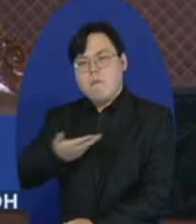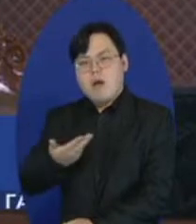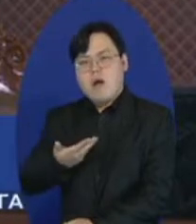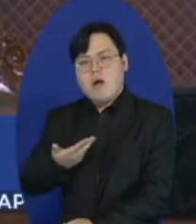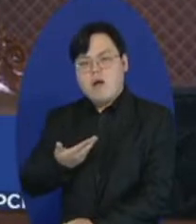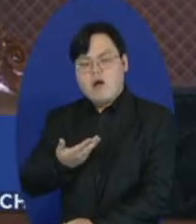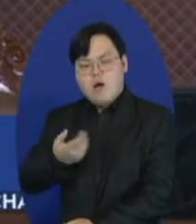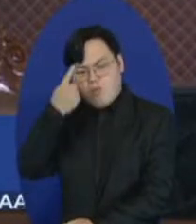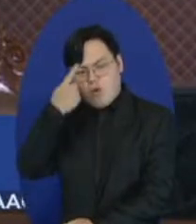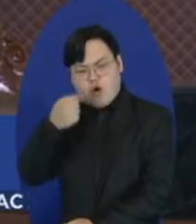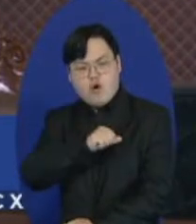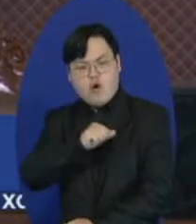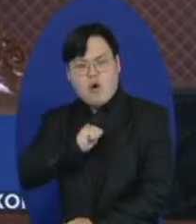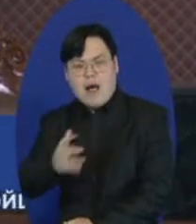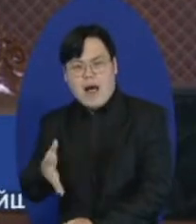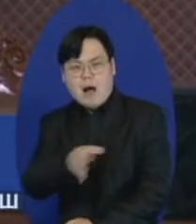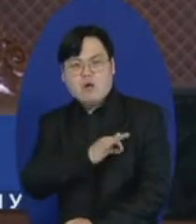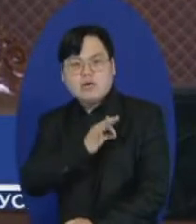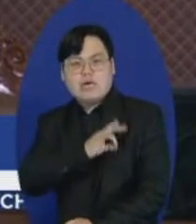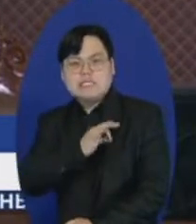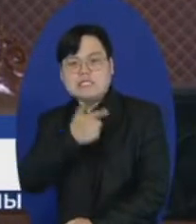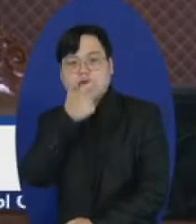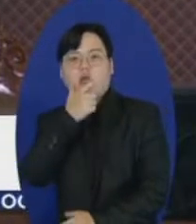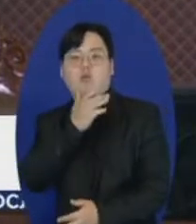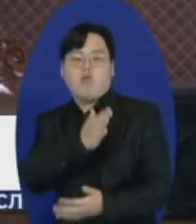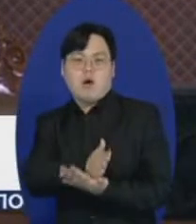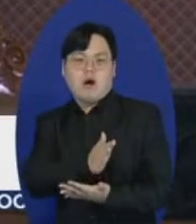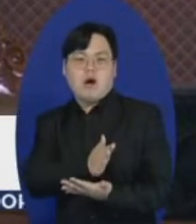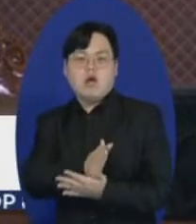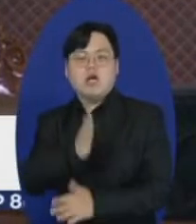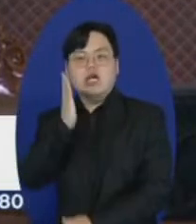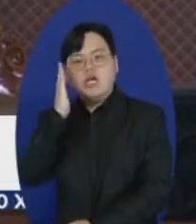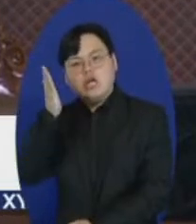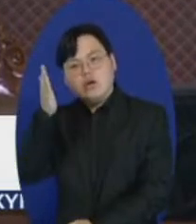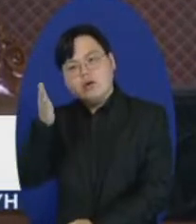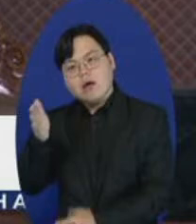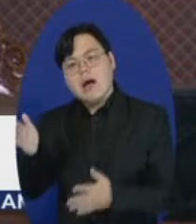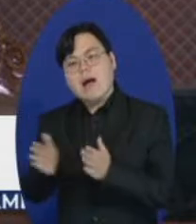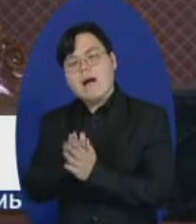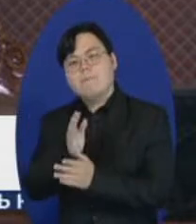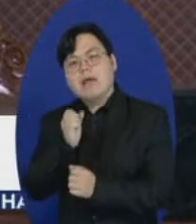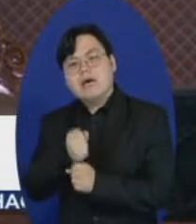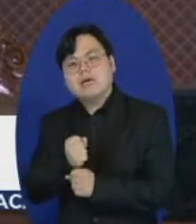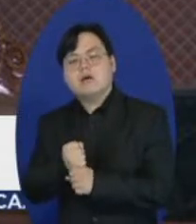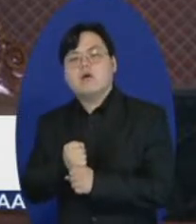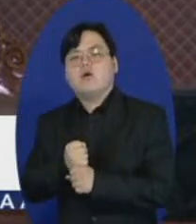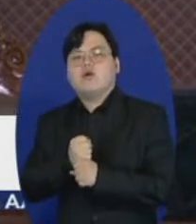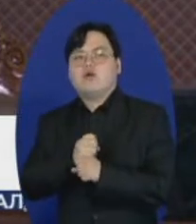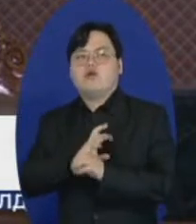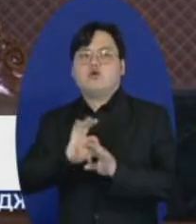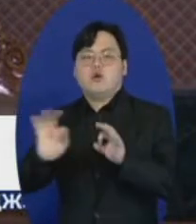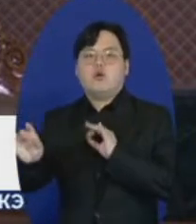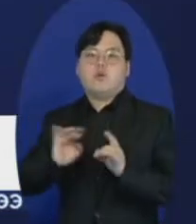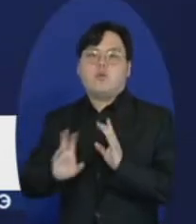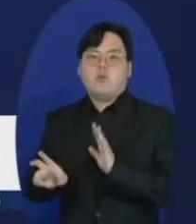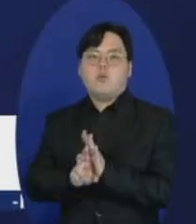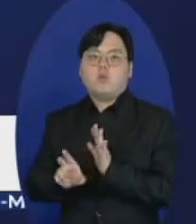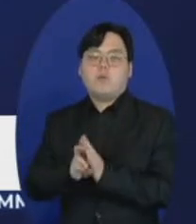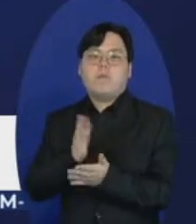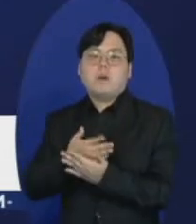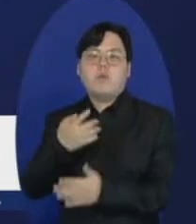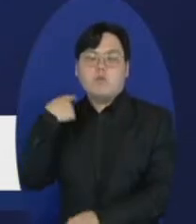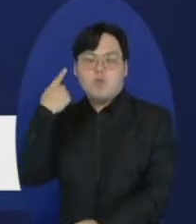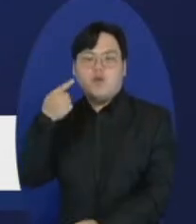өөрсдөө амжилт дээр хэрэгжүүлж чадахгүй байх гэсэн үг. Цаашдаа бол нөөц болцоо хамтран ажиллах маш их өргөн талбар байгаа гэж би